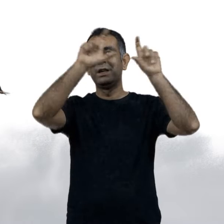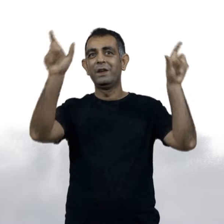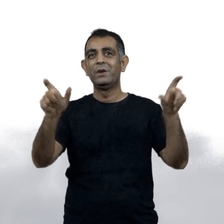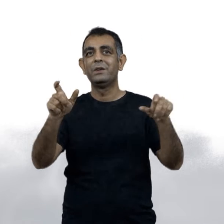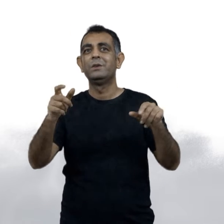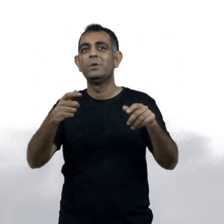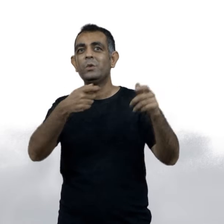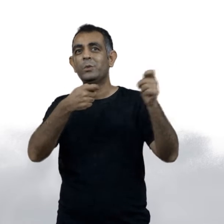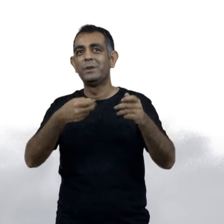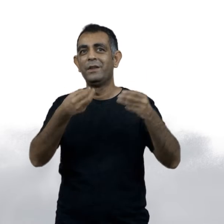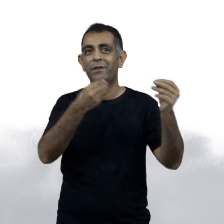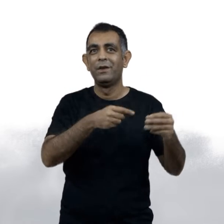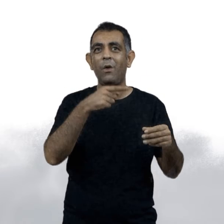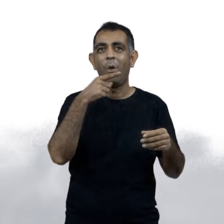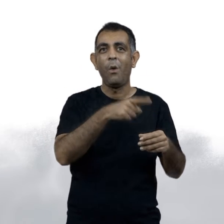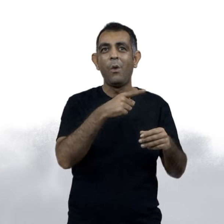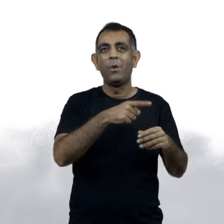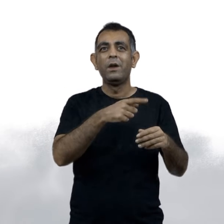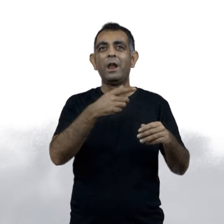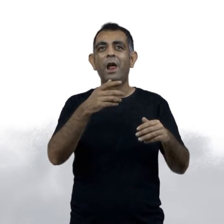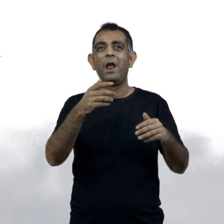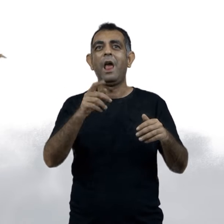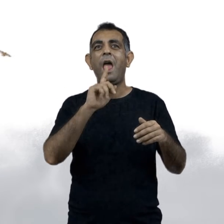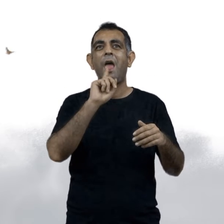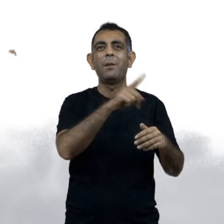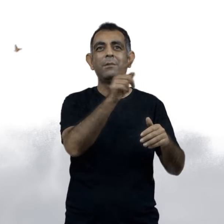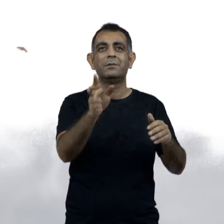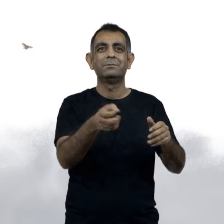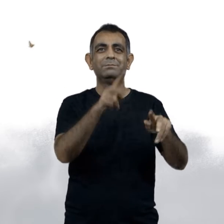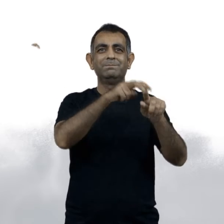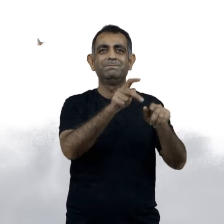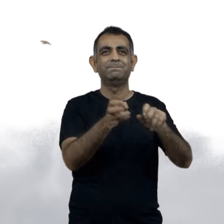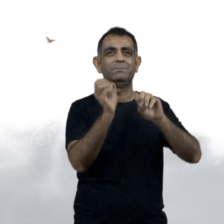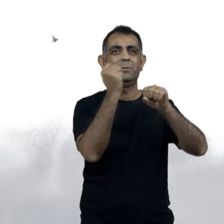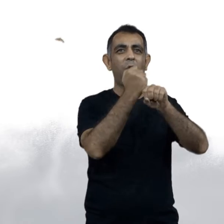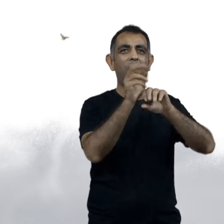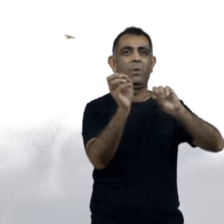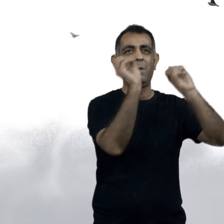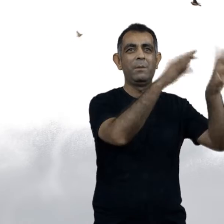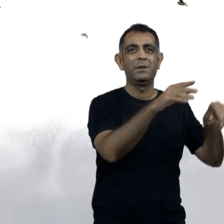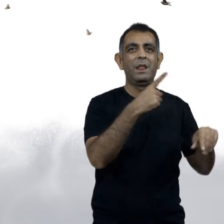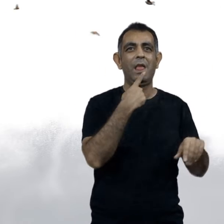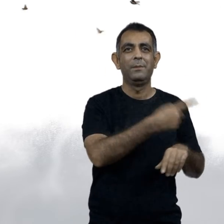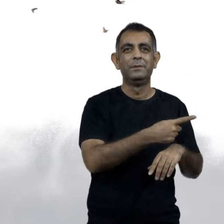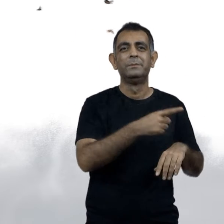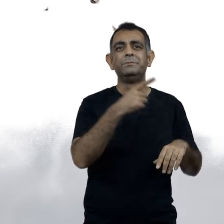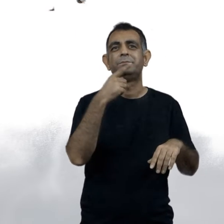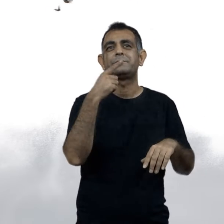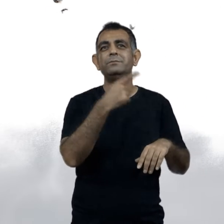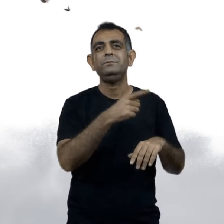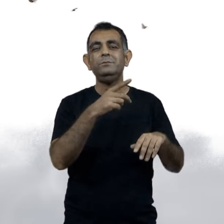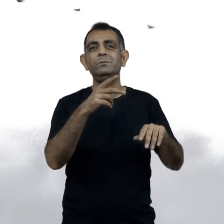uçurtmasını verdi. Gökkuşağı uçurtmasına onları ters akan çayına götürmesini söyledi. Ferhat ile